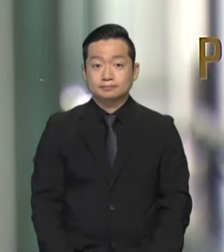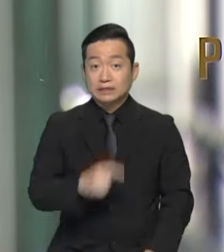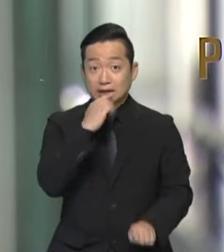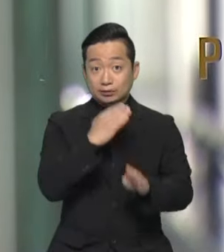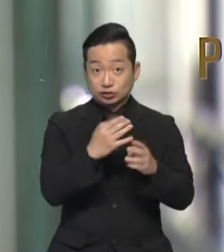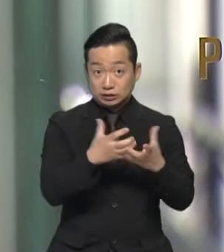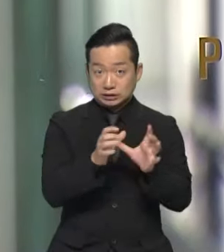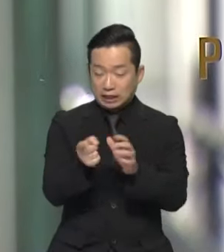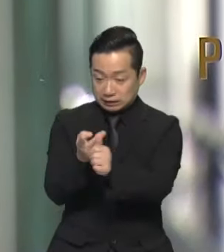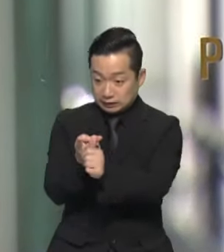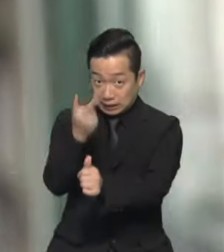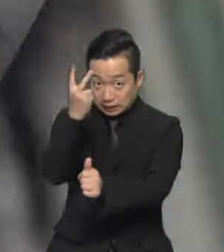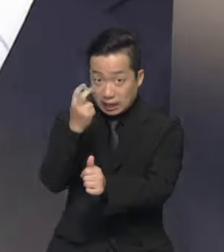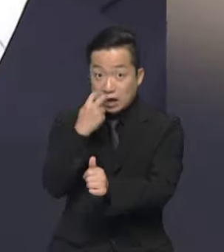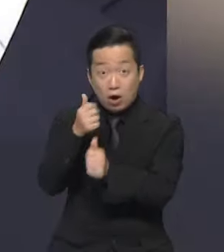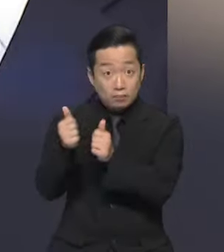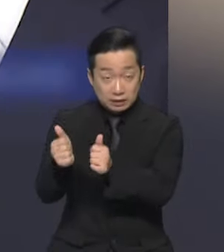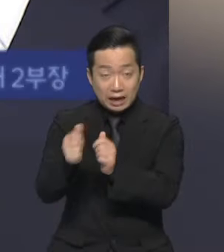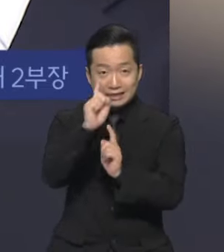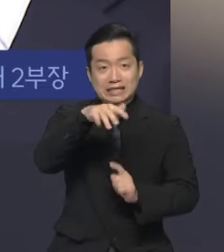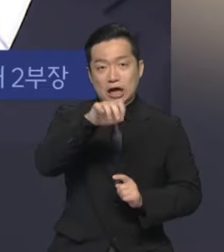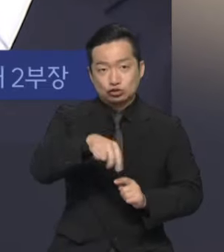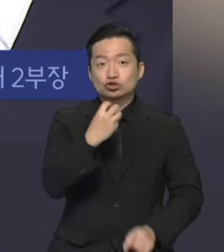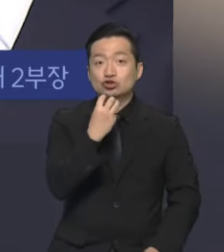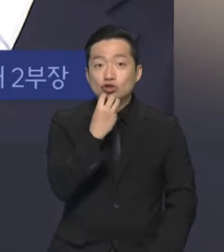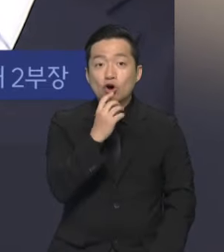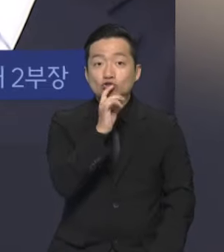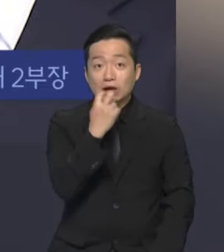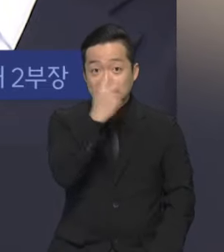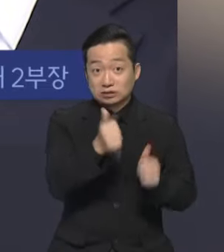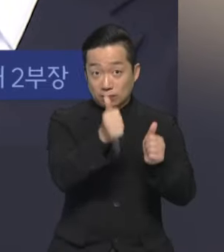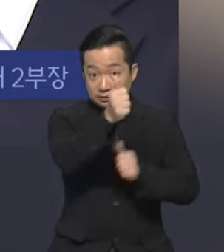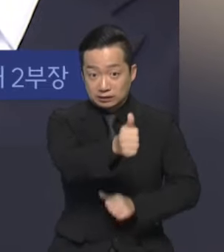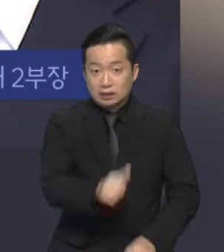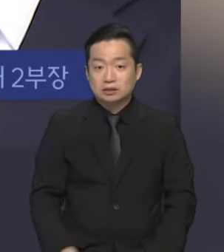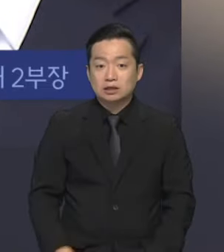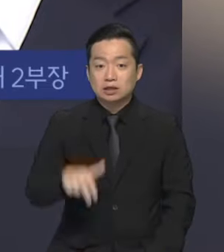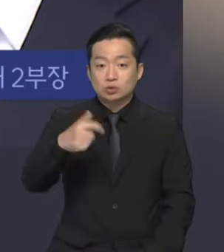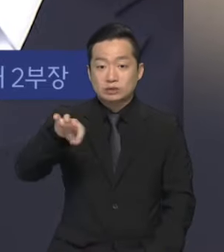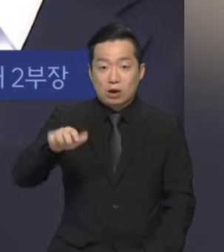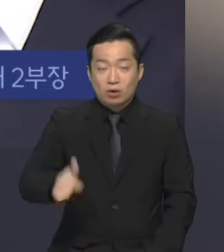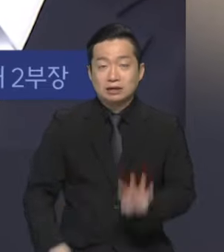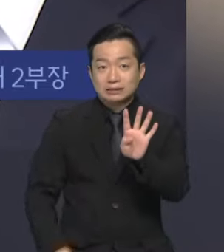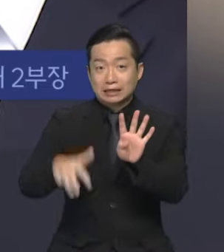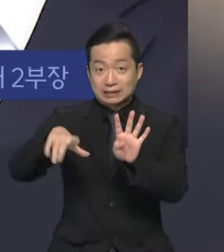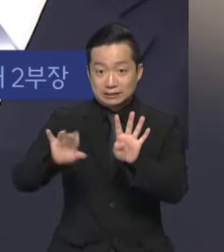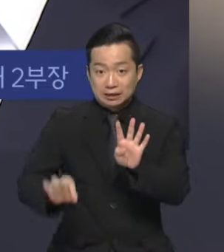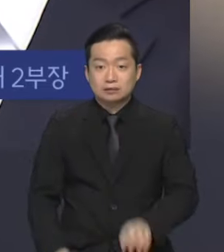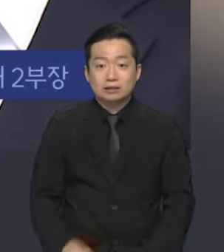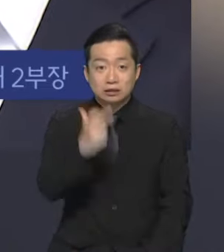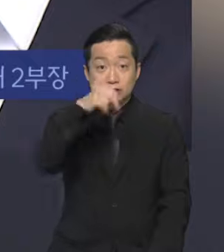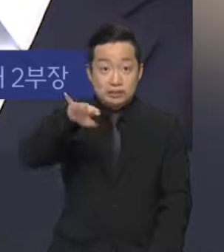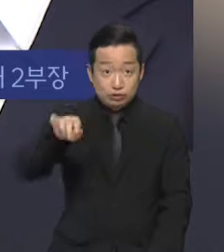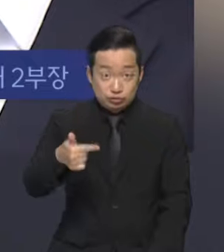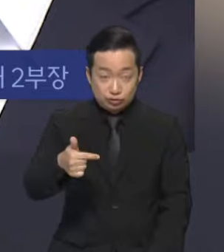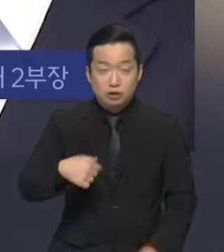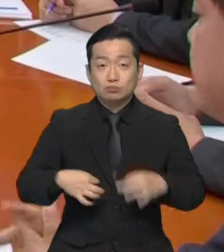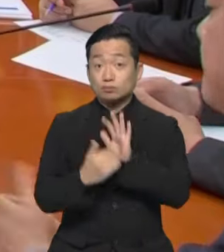민주당이 탄핵을 추진하는 검사들은 이창수 서울중앙지검장과 조상원 4차장, 최재훈 반부패 2부장 등